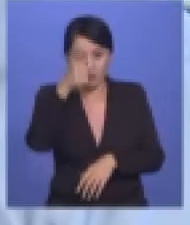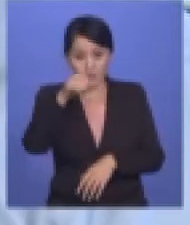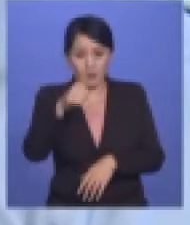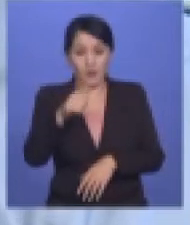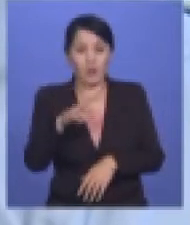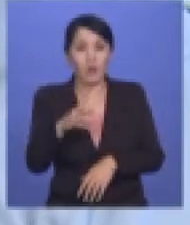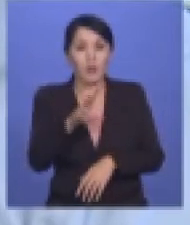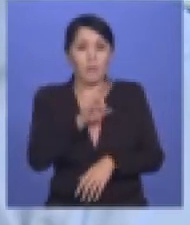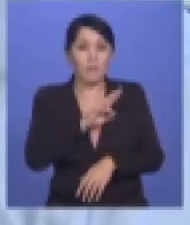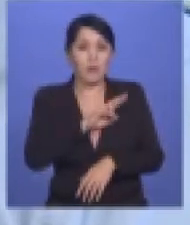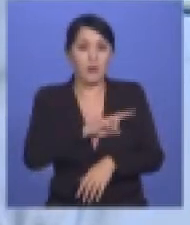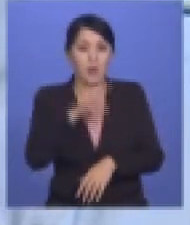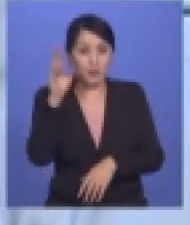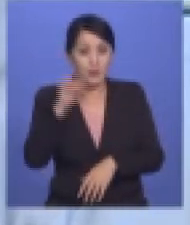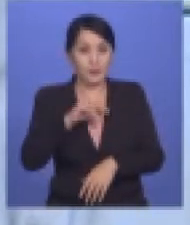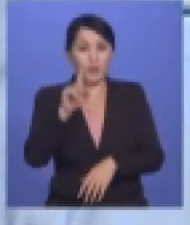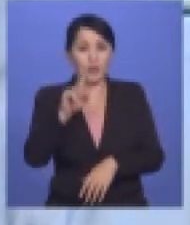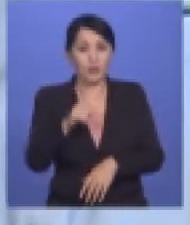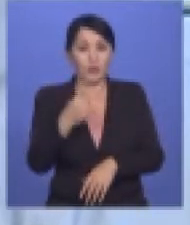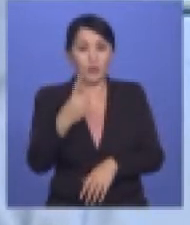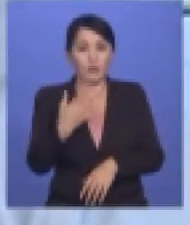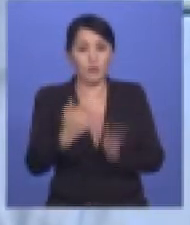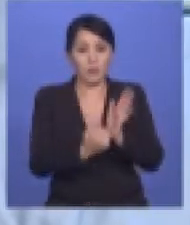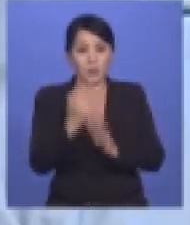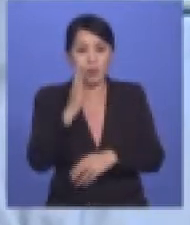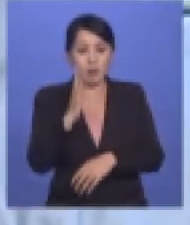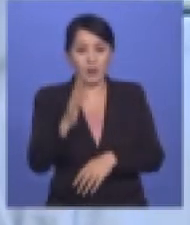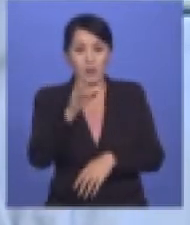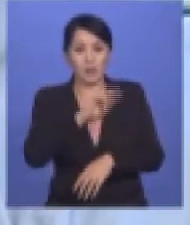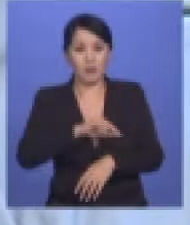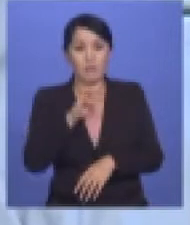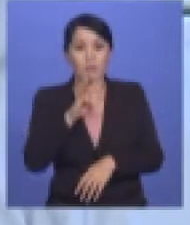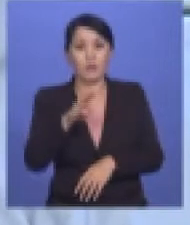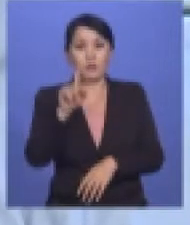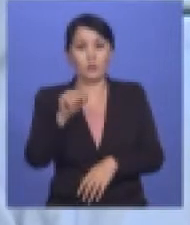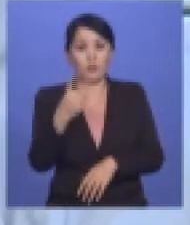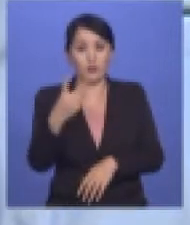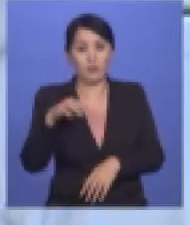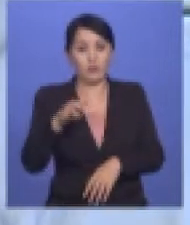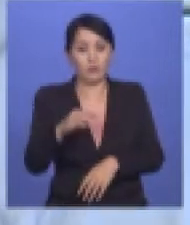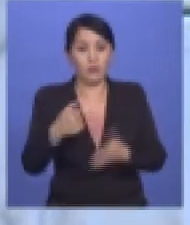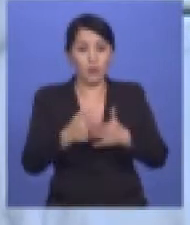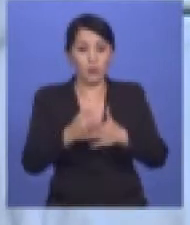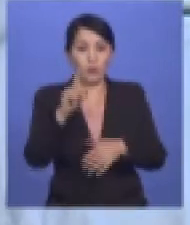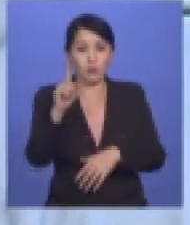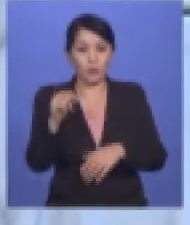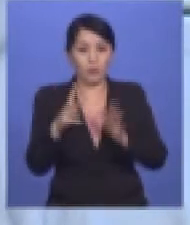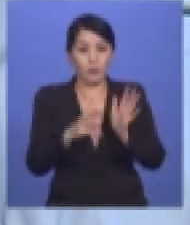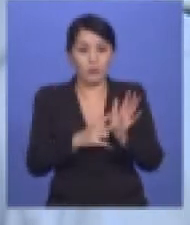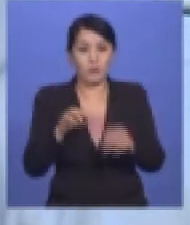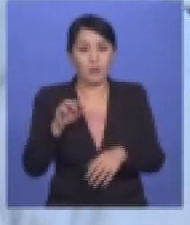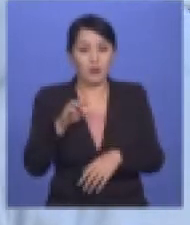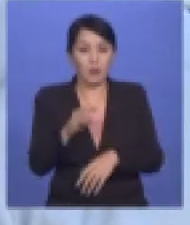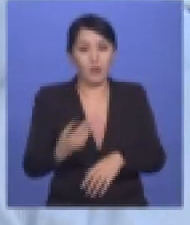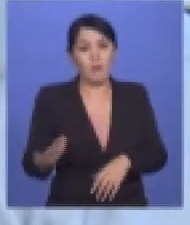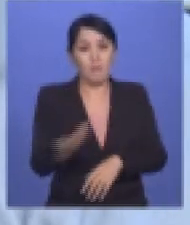айына дейін қызметкерлердің санын 125-ке дейін жеткізбекшіміз. Еңбек ақы 120 мың мен 180 мың теңгенің аралығында.